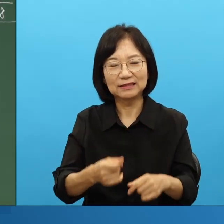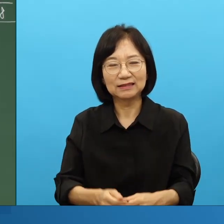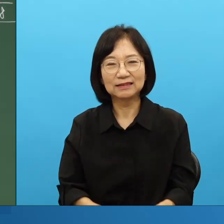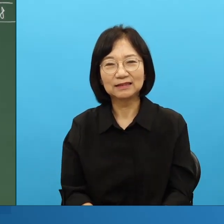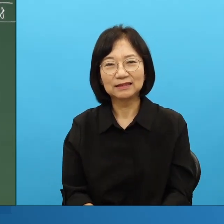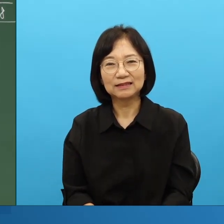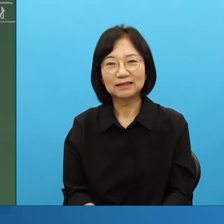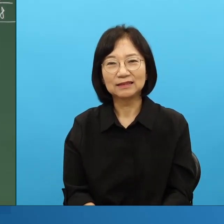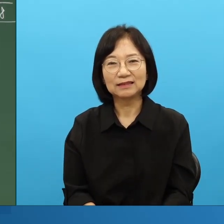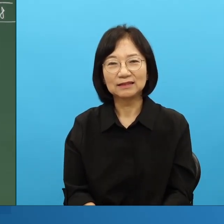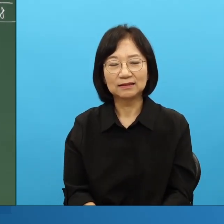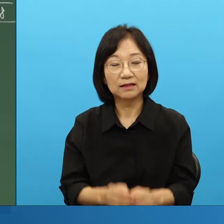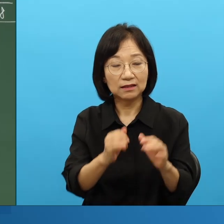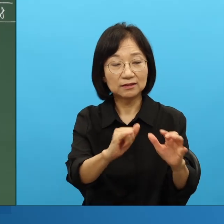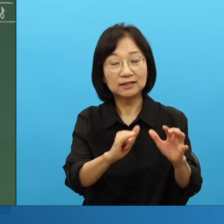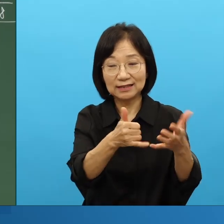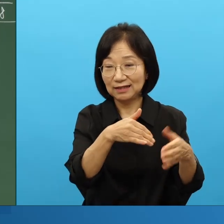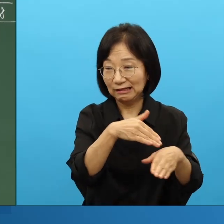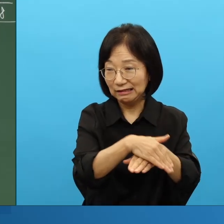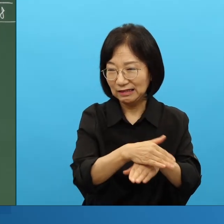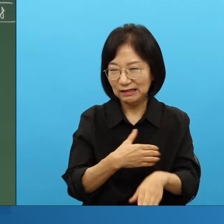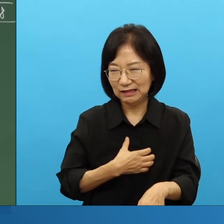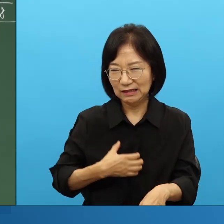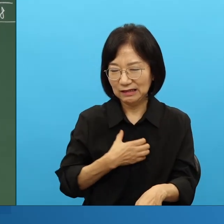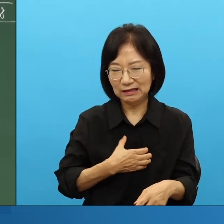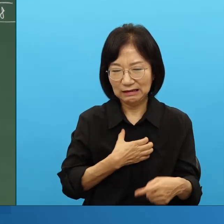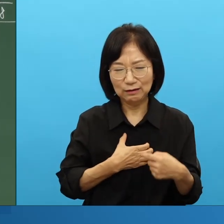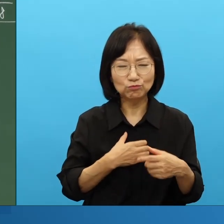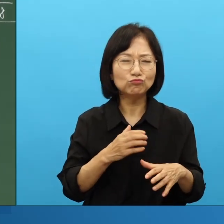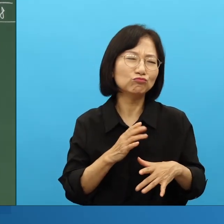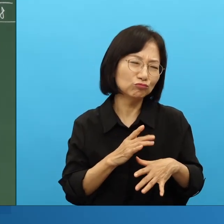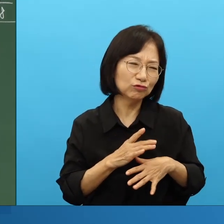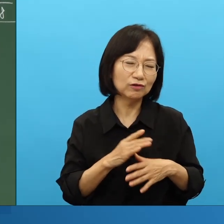세상 근심이란 게 얼마나 무서운 건지. 예수님께서 하지 말아야 되나요?